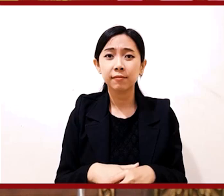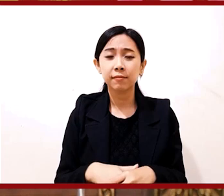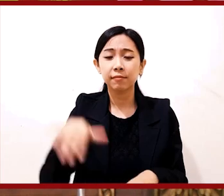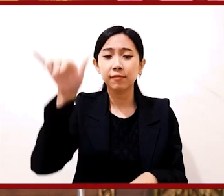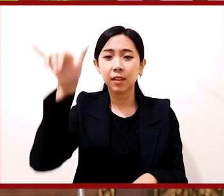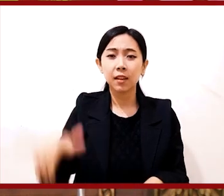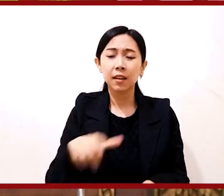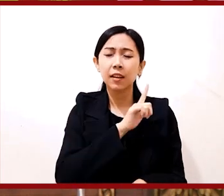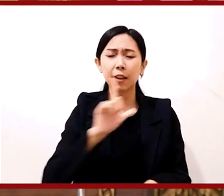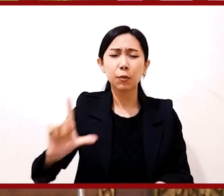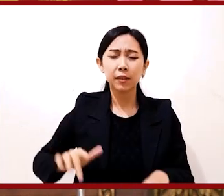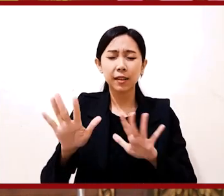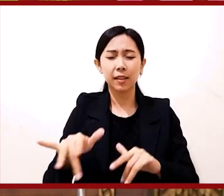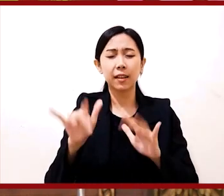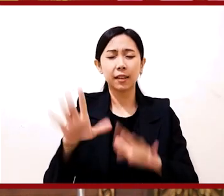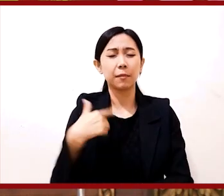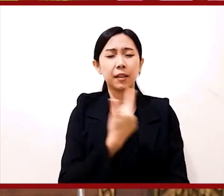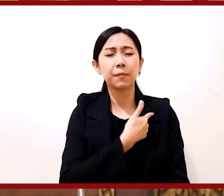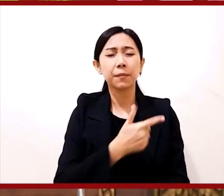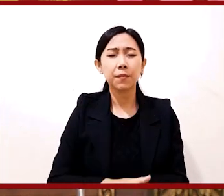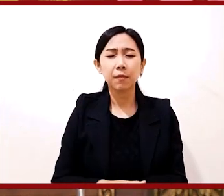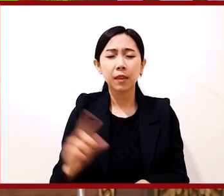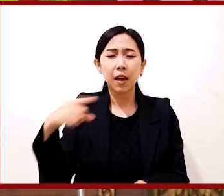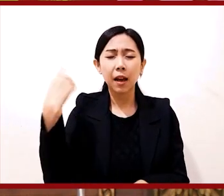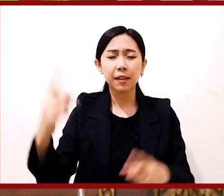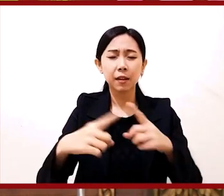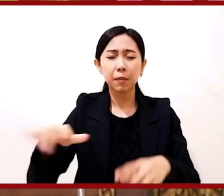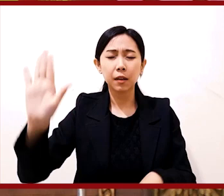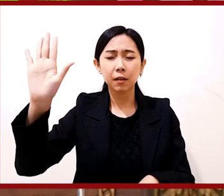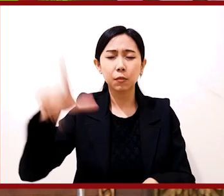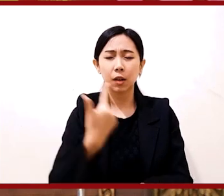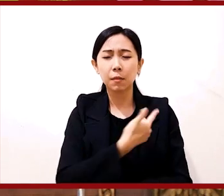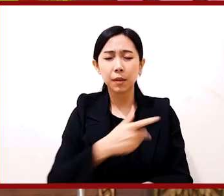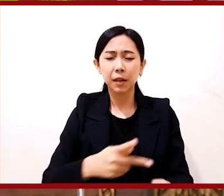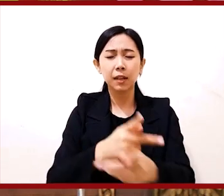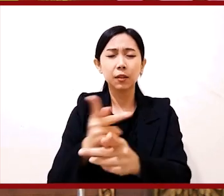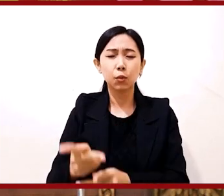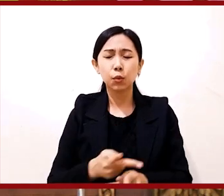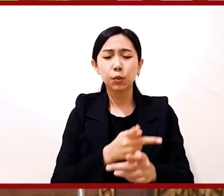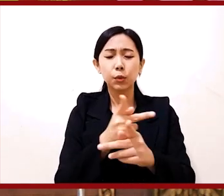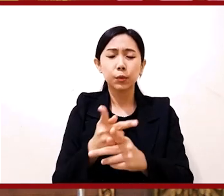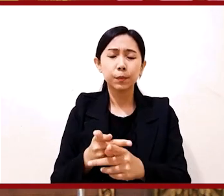Ya Tuhan, kasihanilah kami. Hanya kepada-Mu saja kami berlindung.